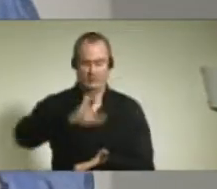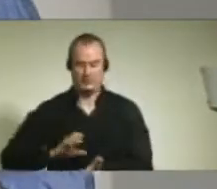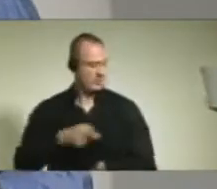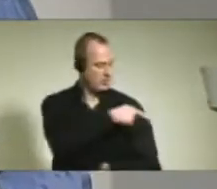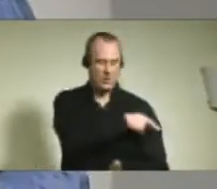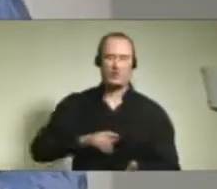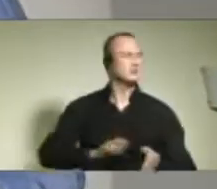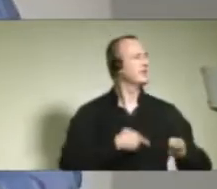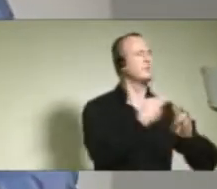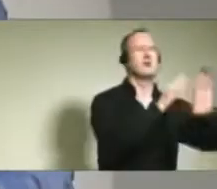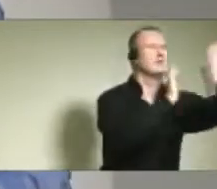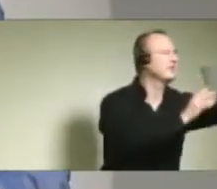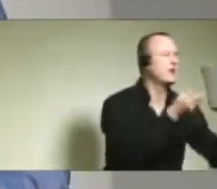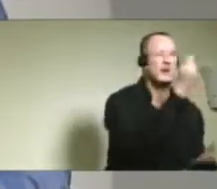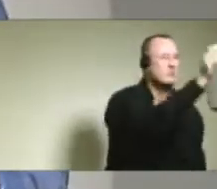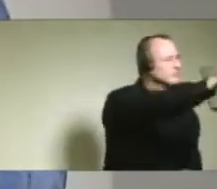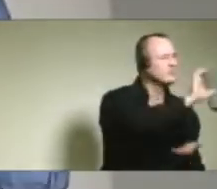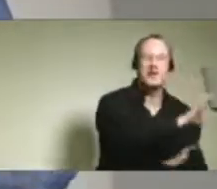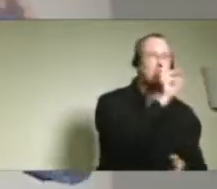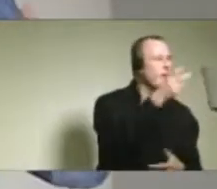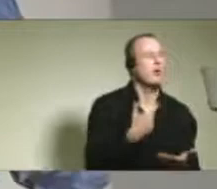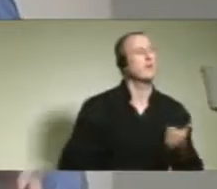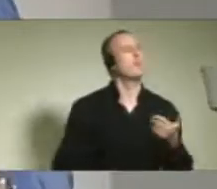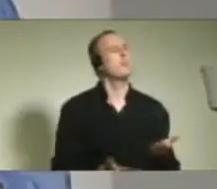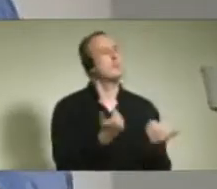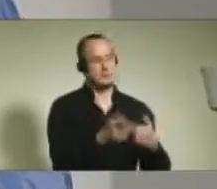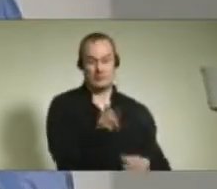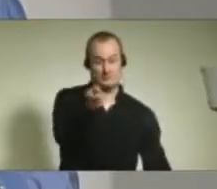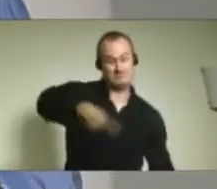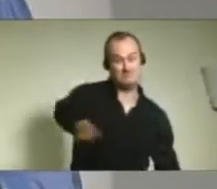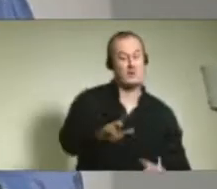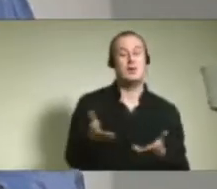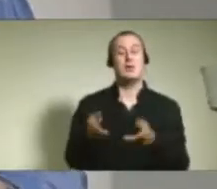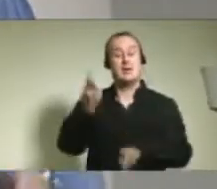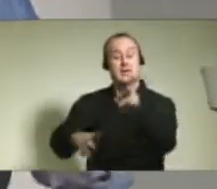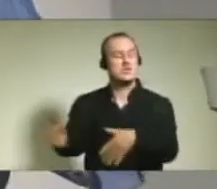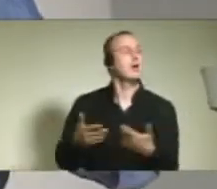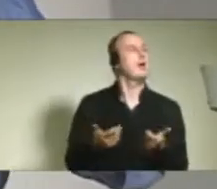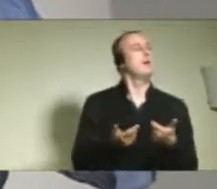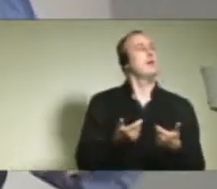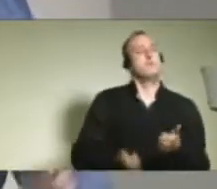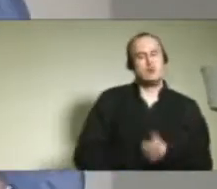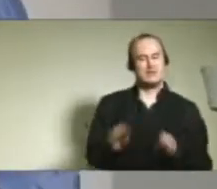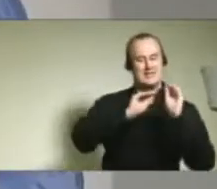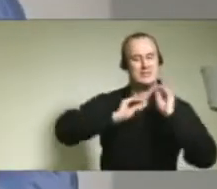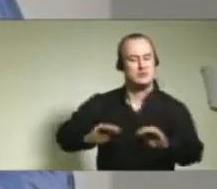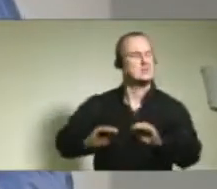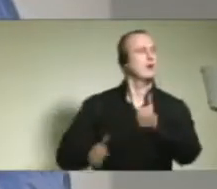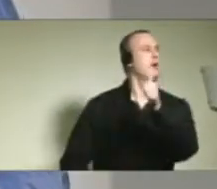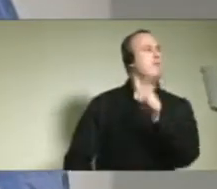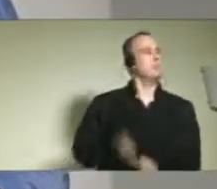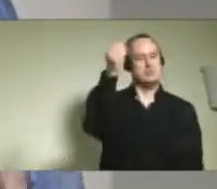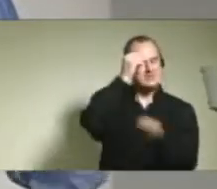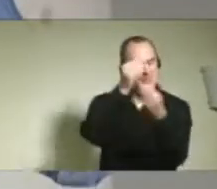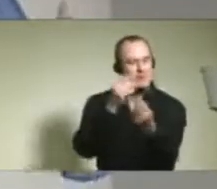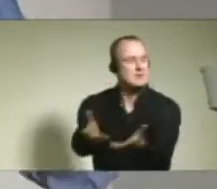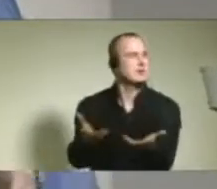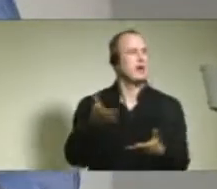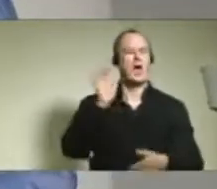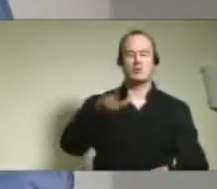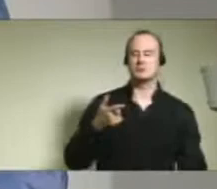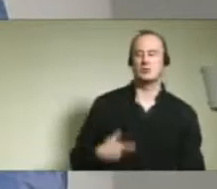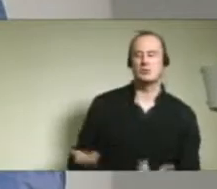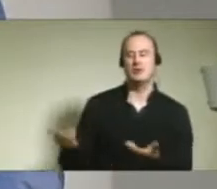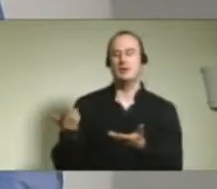d'éducation dans la rue, plus d'organisation dans la rue, afin de nous battre contre les priorités néolibérales. Parce que sinon, l'égalité